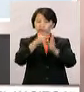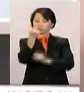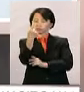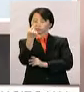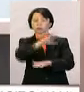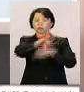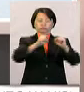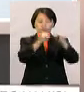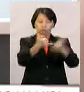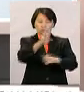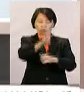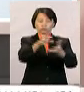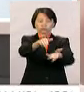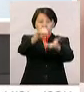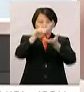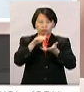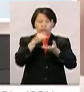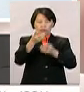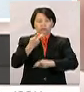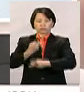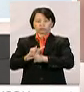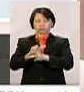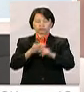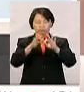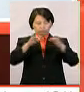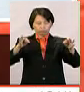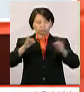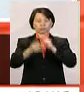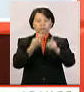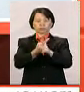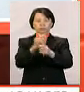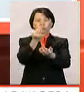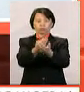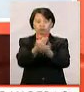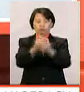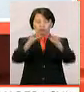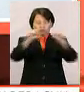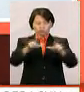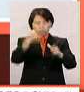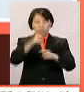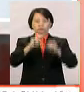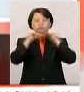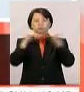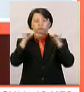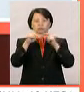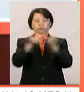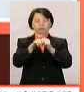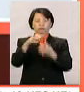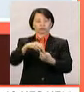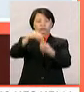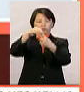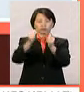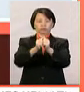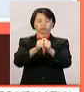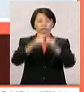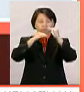syarikat diwajibkan untuk menyerahkan maklumat simpanan penyata tahunan, penyata kewangan dan sijil untuk syarikat swasta yang dikecualikan